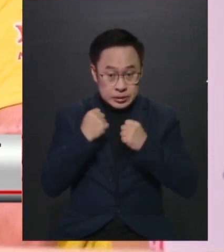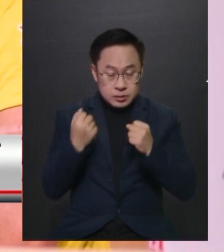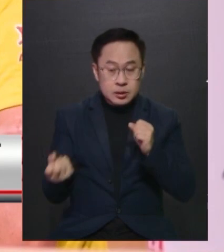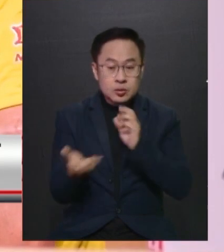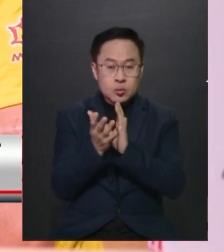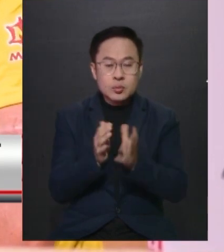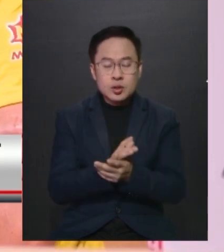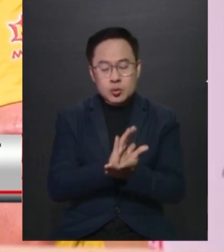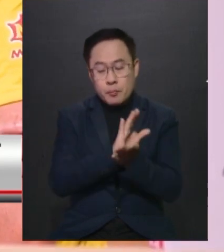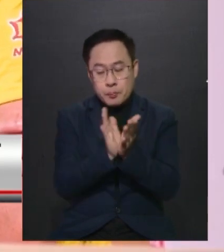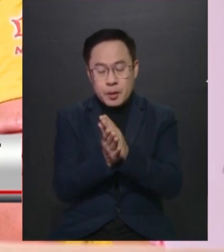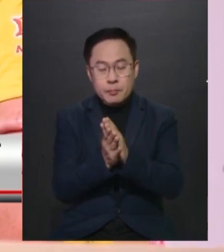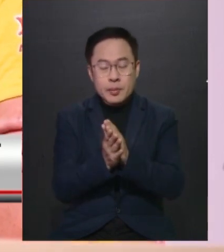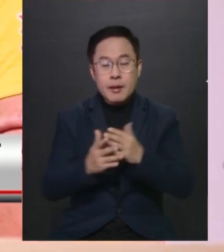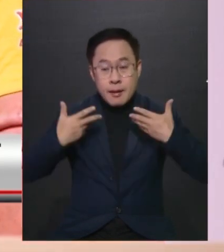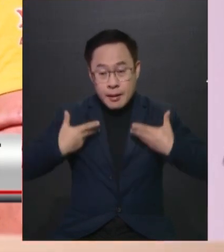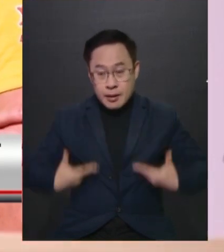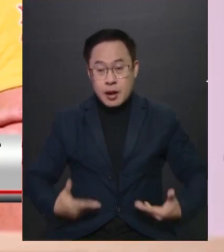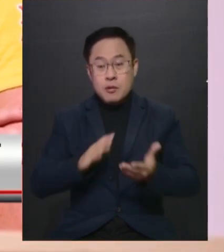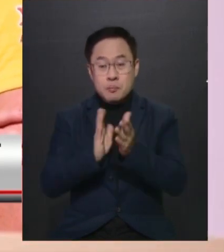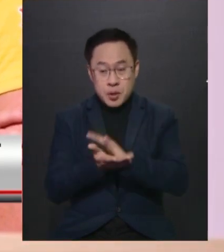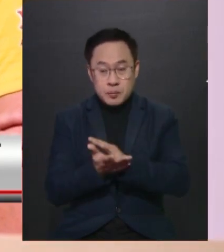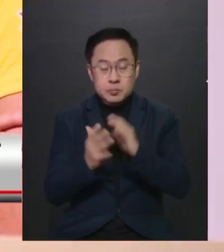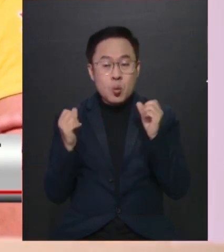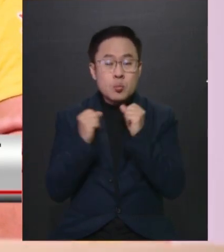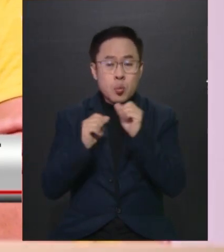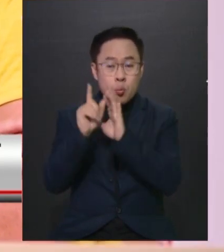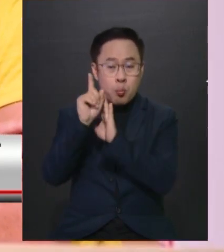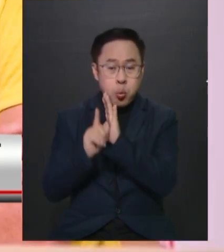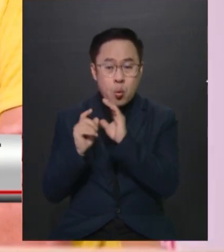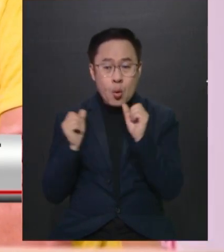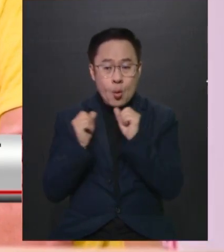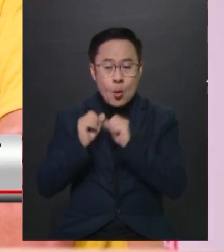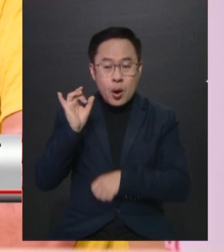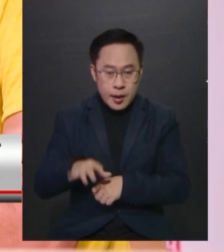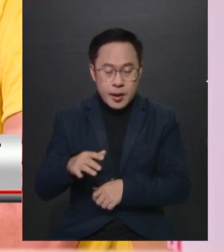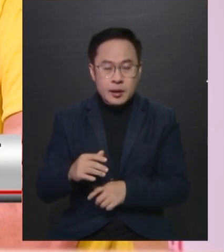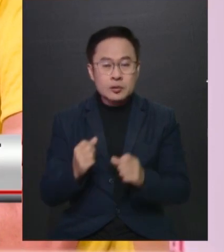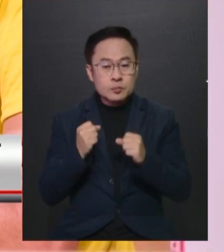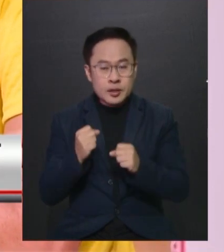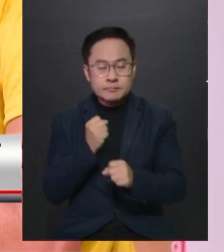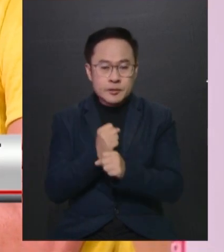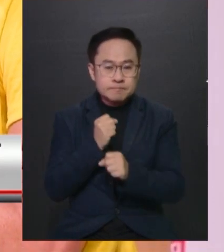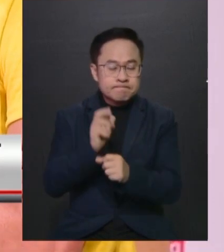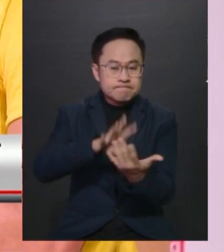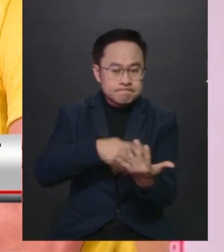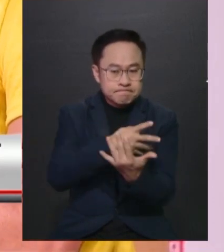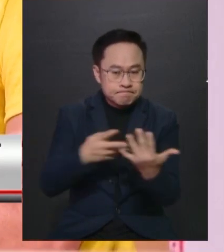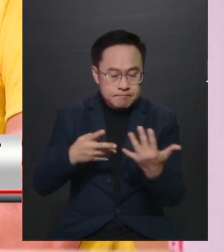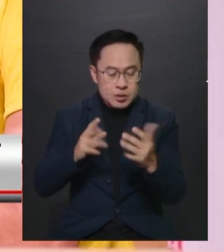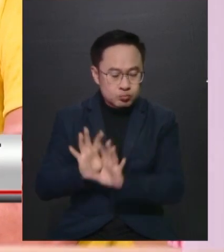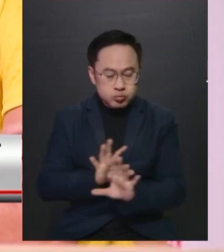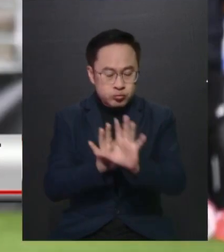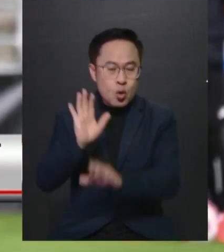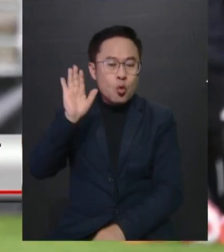ปรับตัวให้เข้ากับอากาศที่หนาวแต่ว่าที่นี่เนี่ยมันหนาวกว่าจอร์เจียแต่เราก็พยายามปรับตัวให้ได้แล้วก็เล่นฟุตบอลตามในแบบที่เราถนัดแล้ว